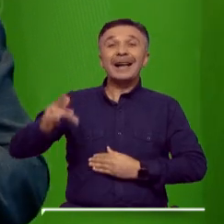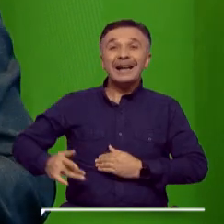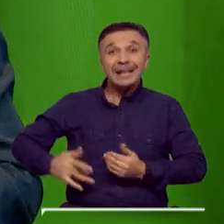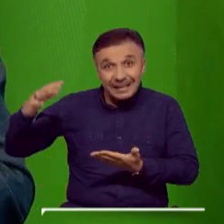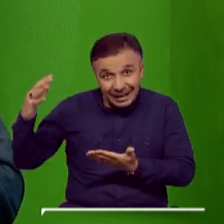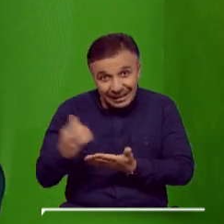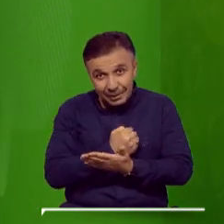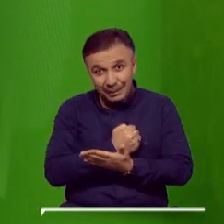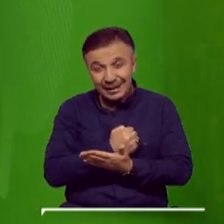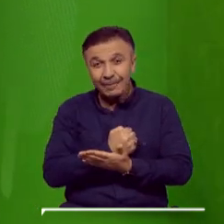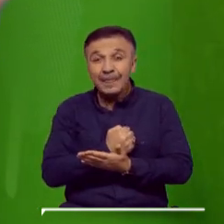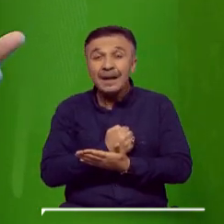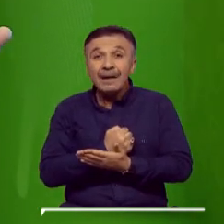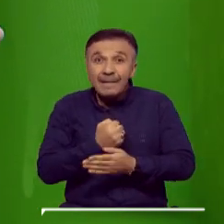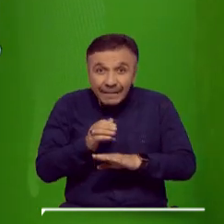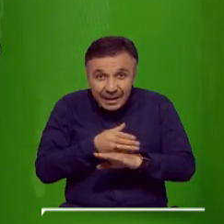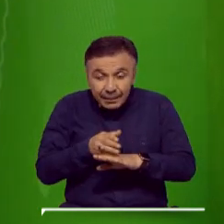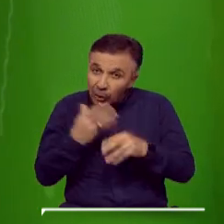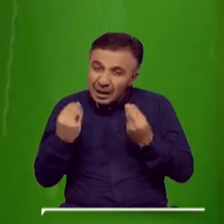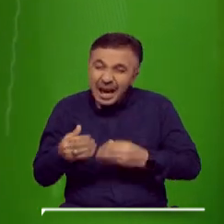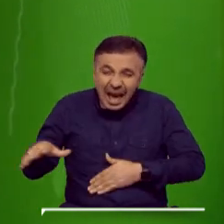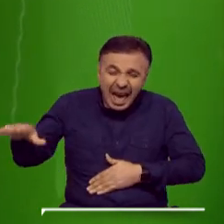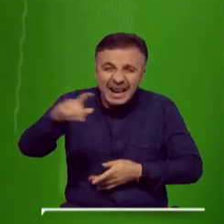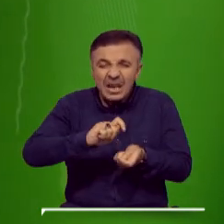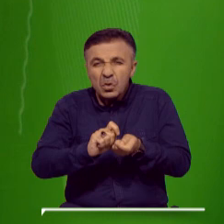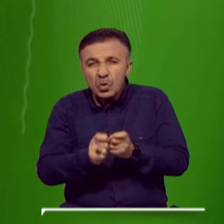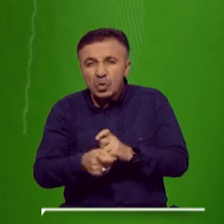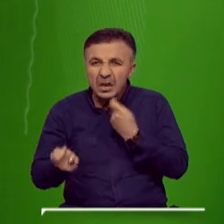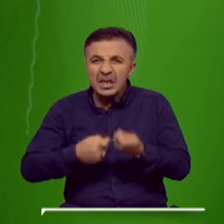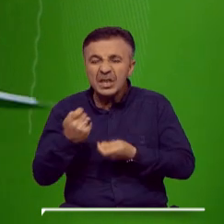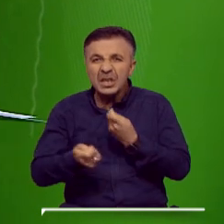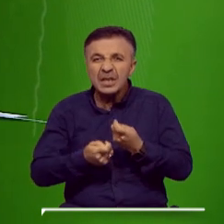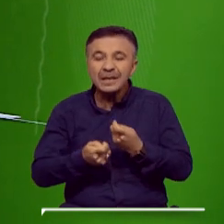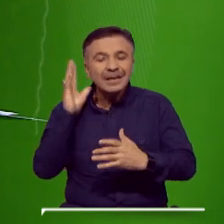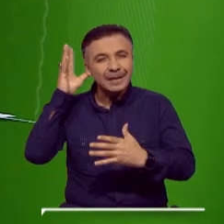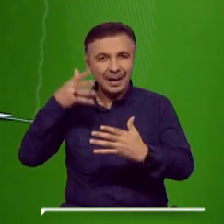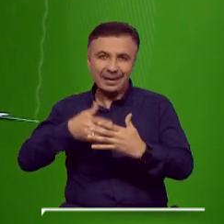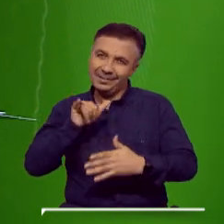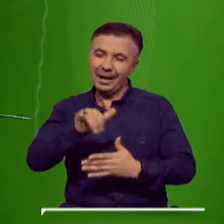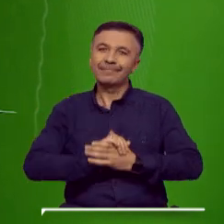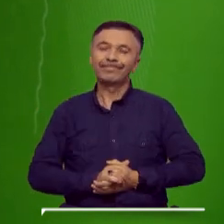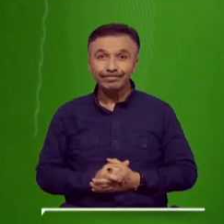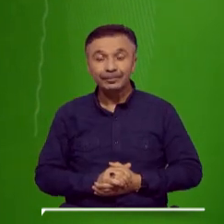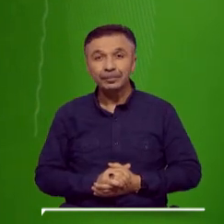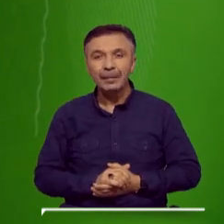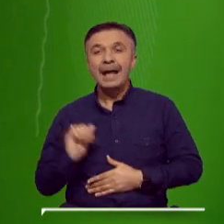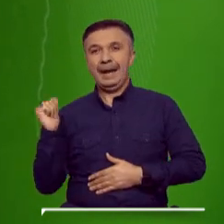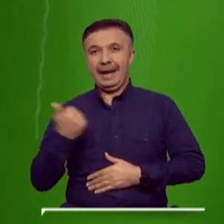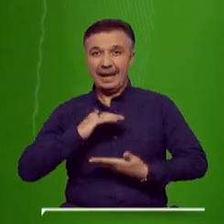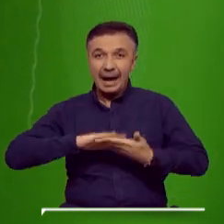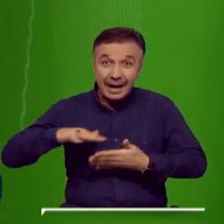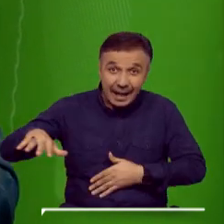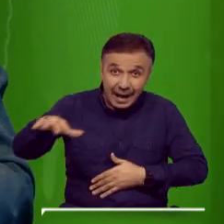rızasını kazanmamıza sağlayan her türlü iş ve davranış ibadettir. Değerli arkadaşlar,